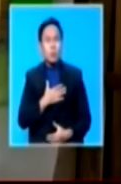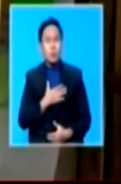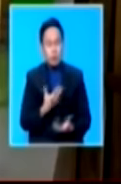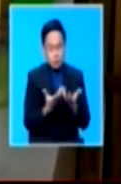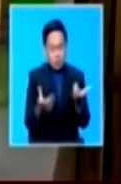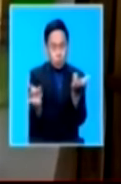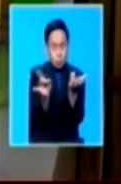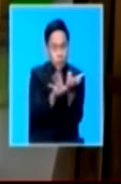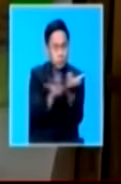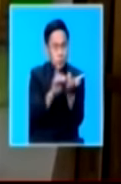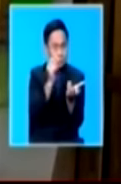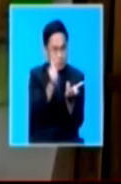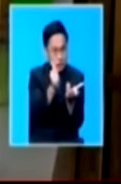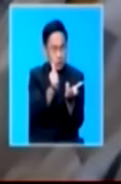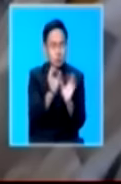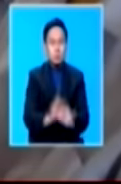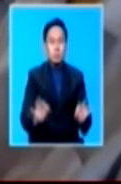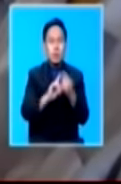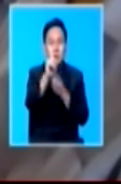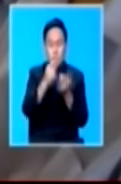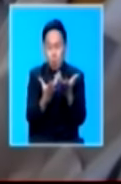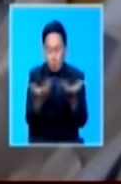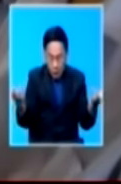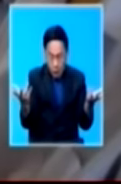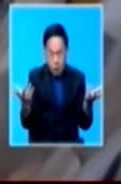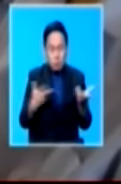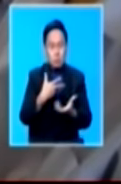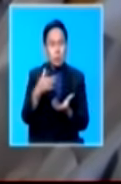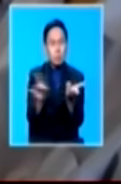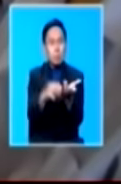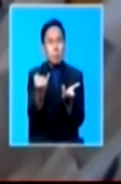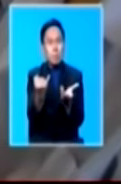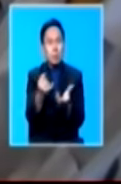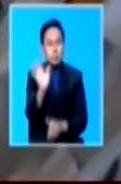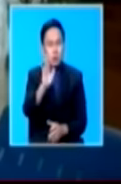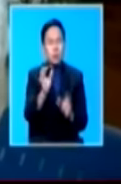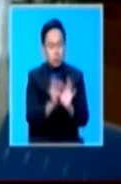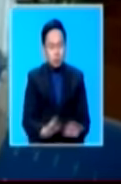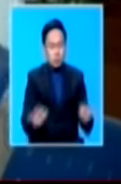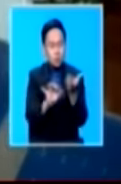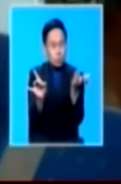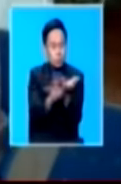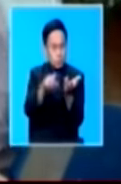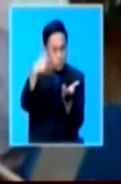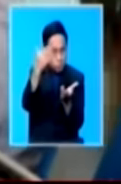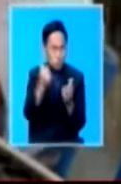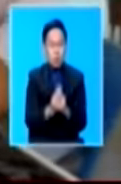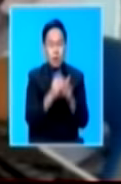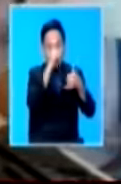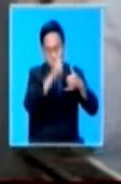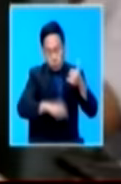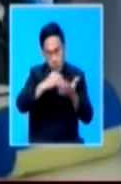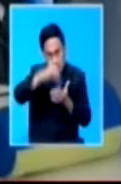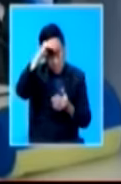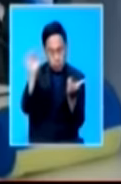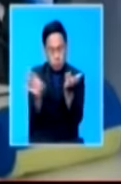ครับการผลิตคนก็ต้องมีคุณภาพนะมากกว่าปริมาณเหมือนกันการศึกษานะเป็นข้อมูลที่ผมทราบอยู่แล้วเพ